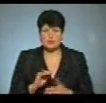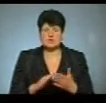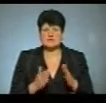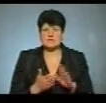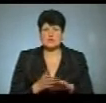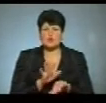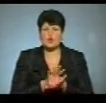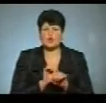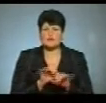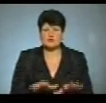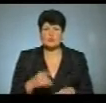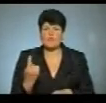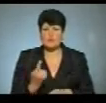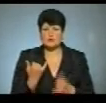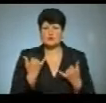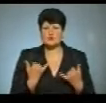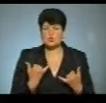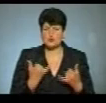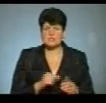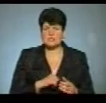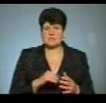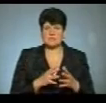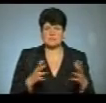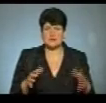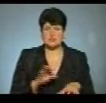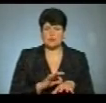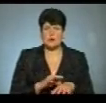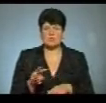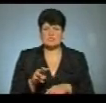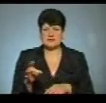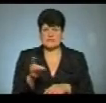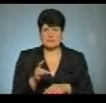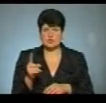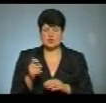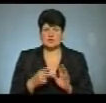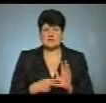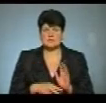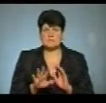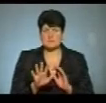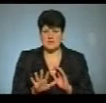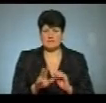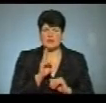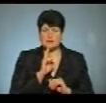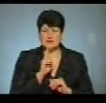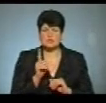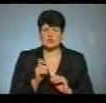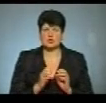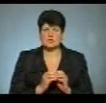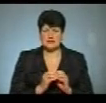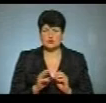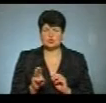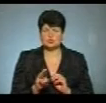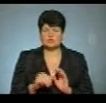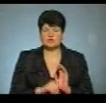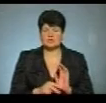ситуацію з коронавірусом в області. На сьогодні найбільше хворих у Монастирському районі – 175, у Кременецькому – 110, Шумському